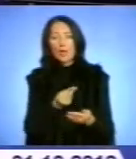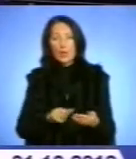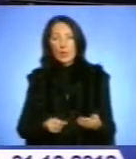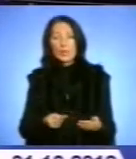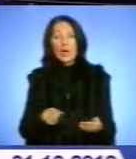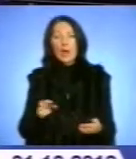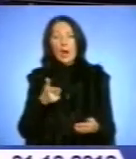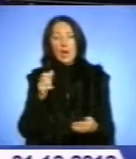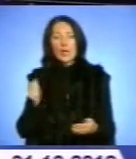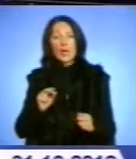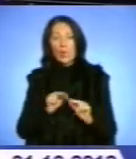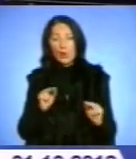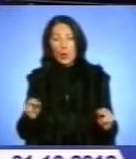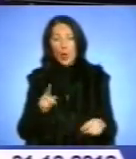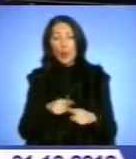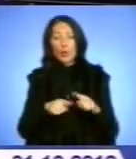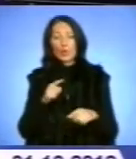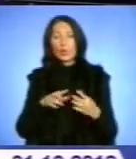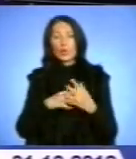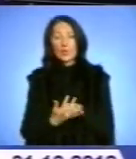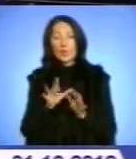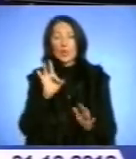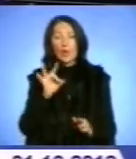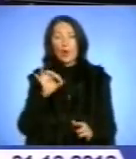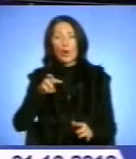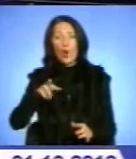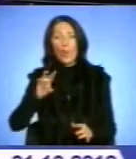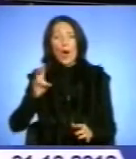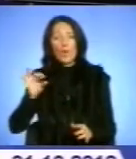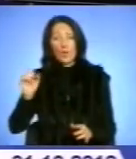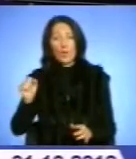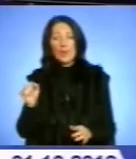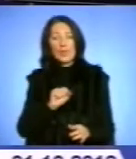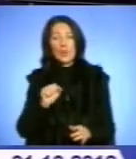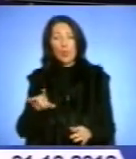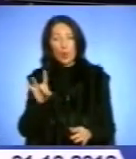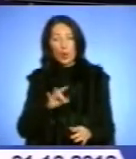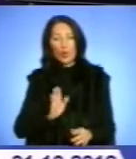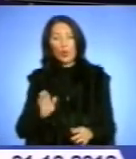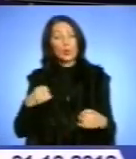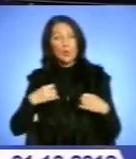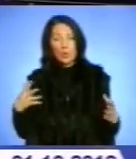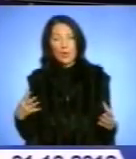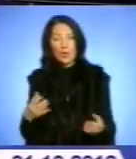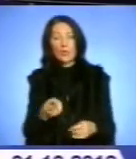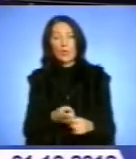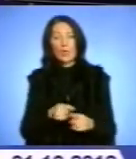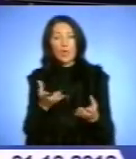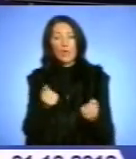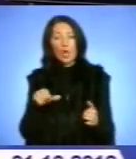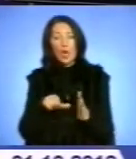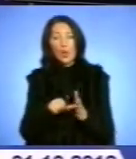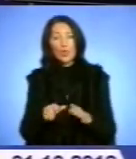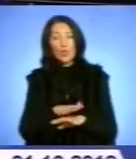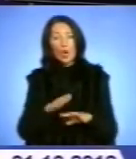У рідному селі Митця Романівці Теребовлянського району відбулися урочистості з нагоди знаменної дати, у яких взяли участь громадськість,